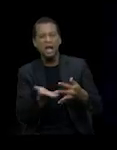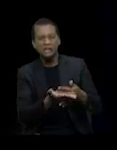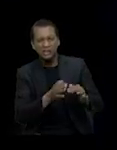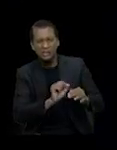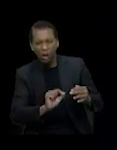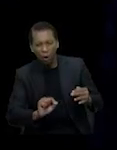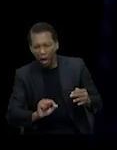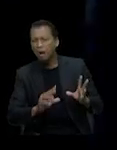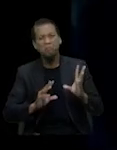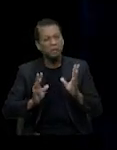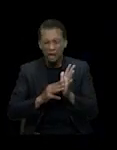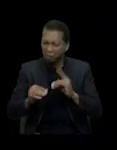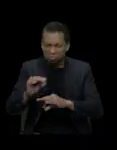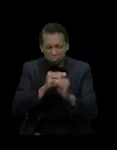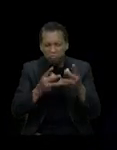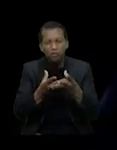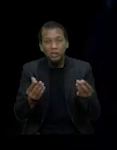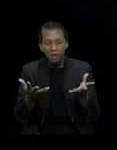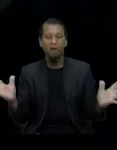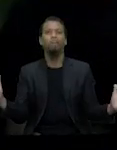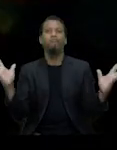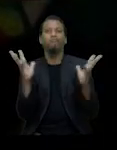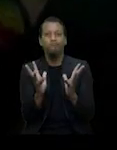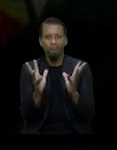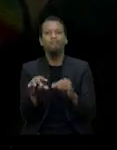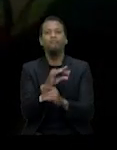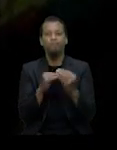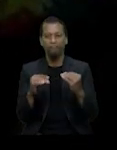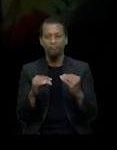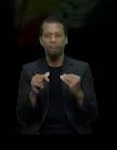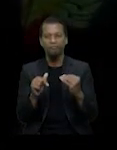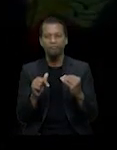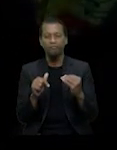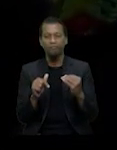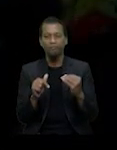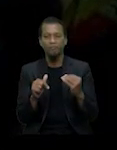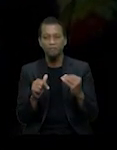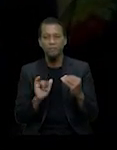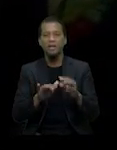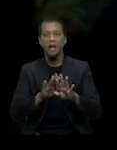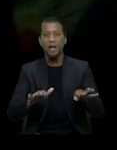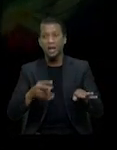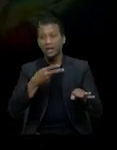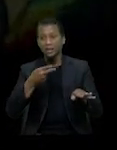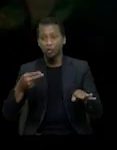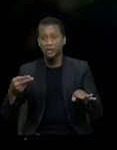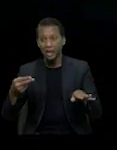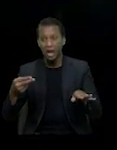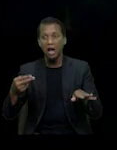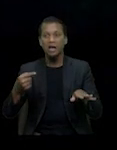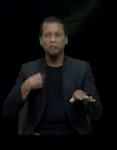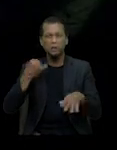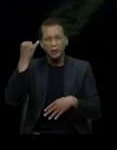Ini Forum Anak Nasional ini mereka berkumpul kan penyusunan daripada suara anak Indonesia ya. Yang